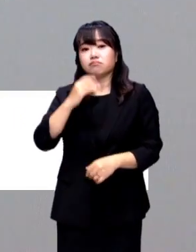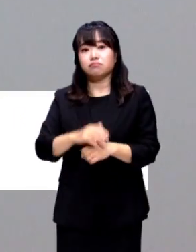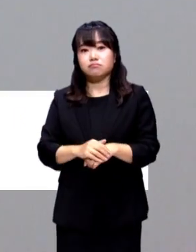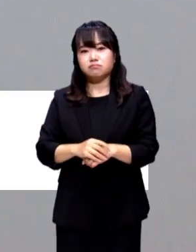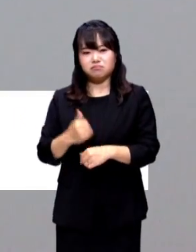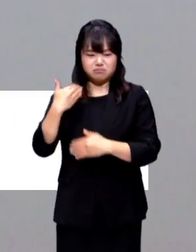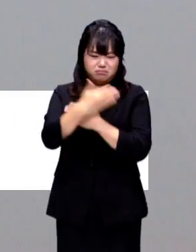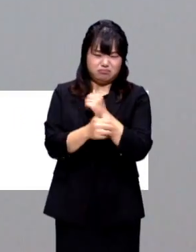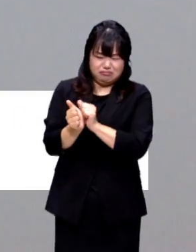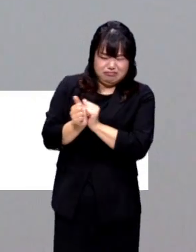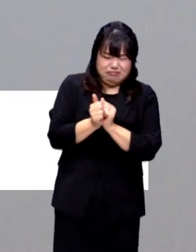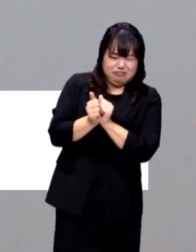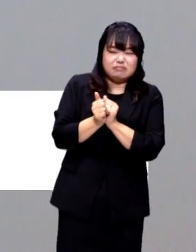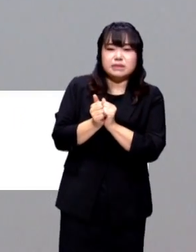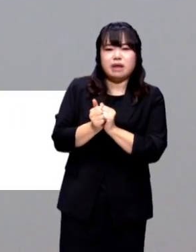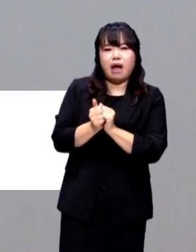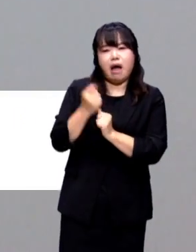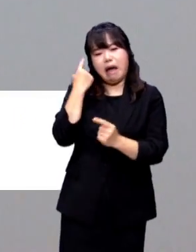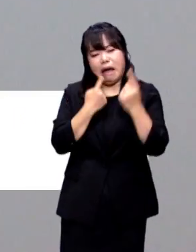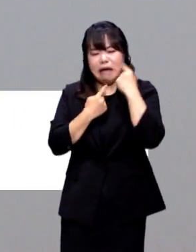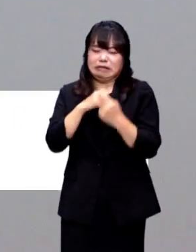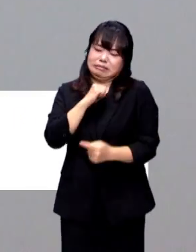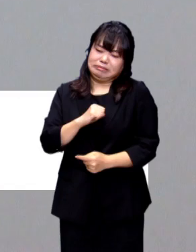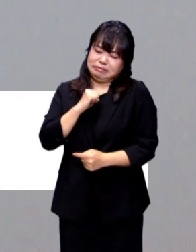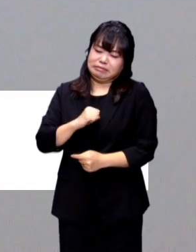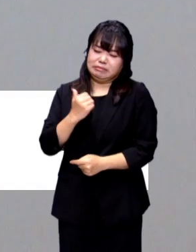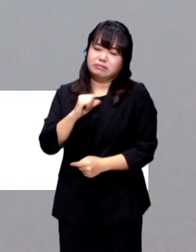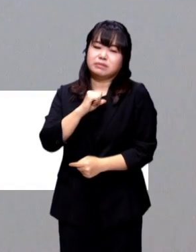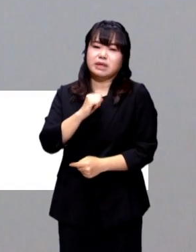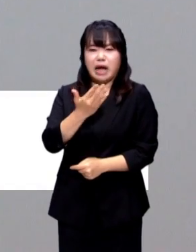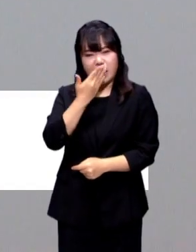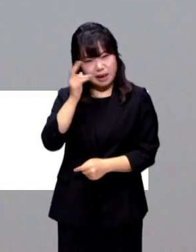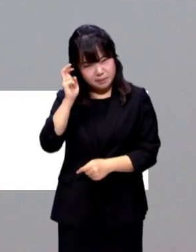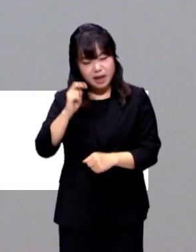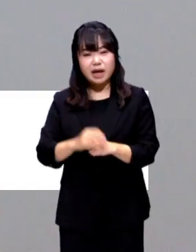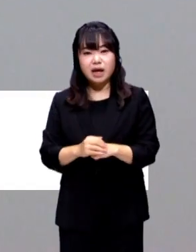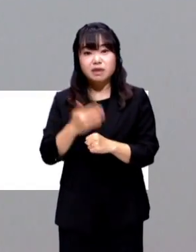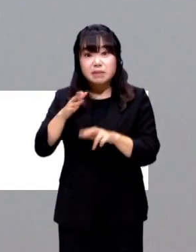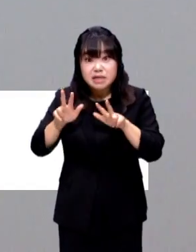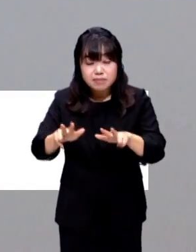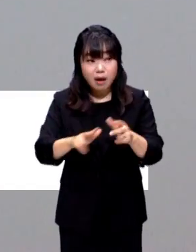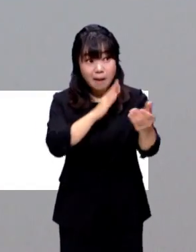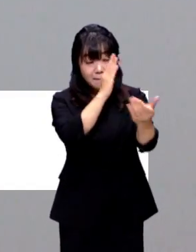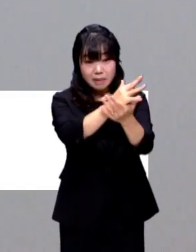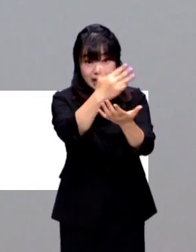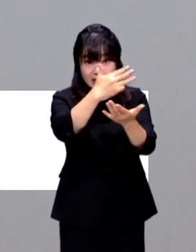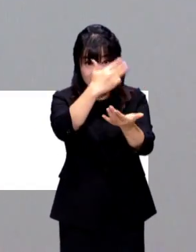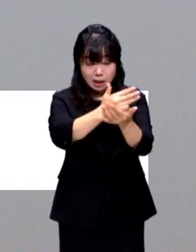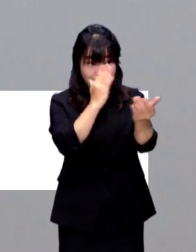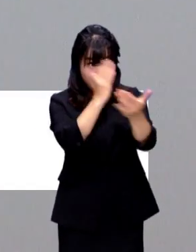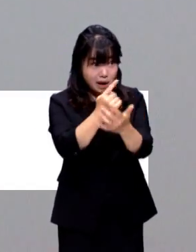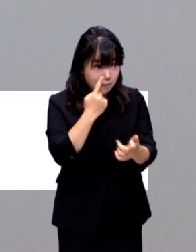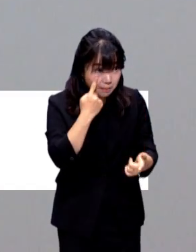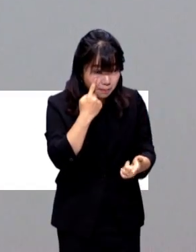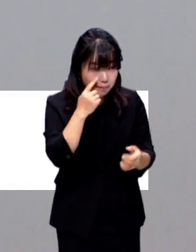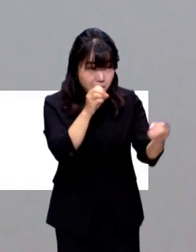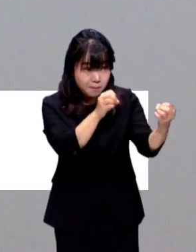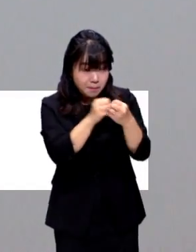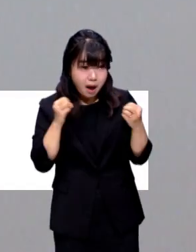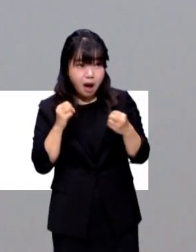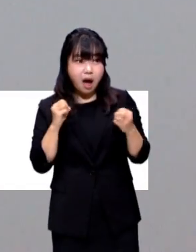신체적인 불편감을 굉장히 유발하면서 힘들어도 꼭 참고 다니셨을 텐데 이번에 참사를 너무 끔찍한 상황을 노출이